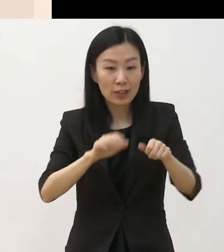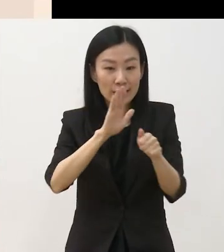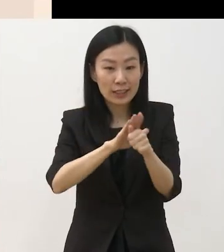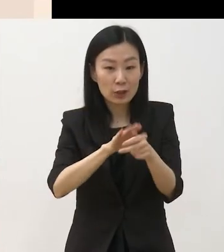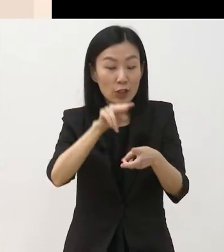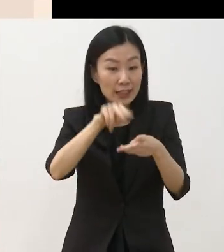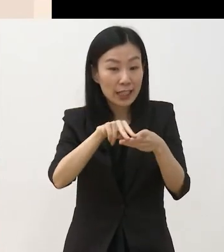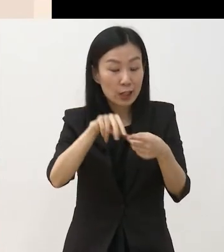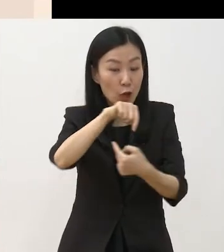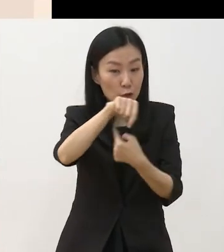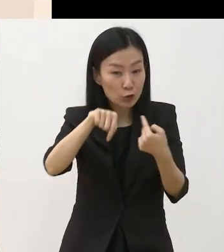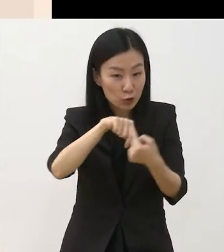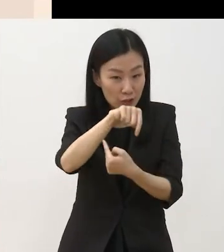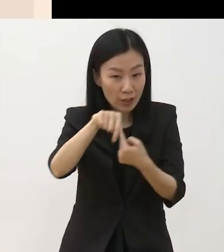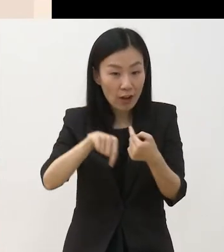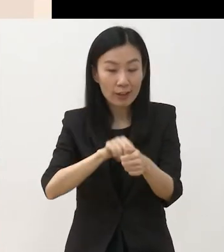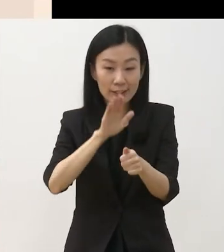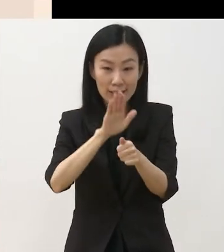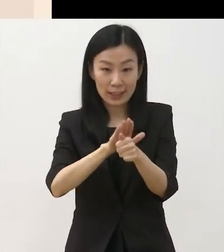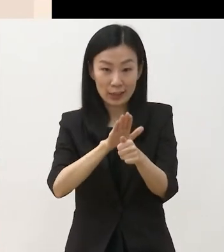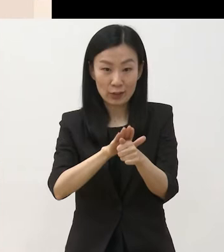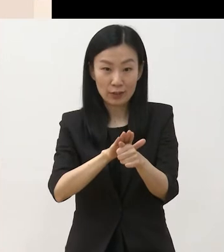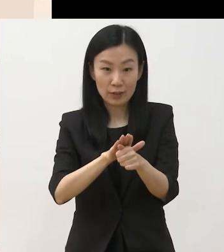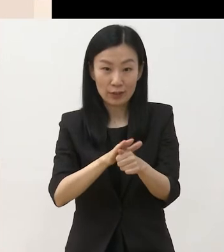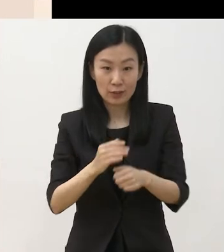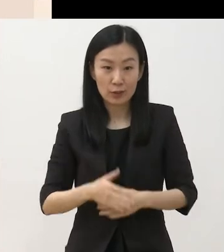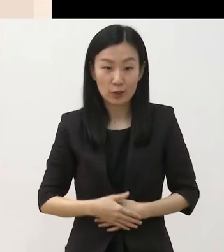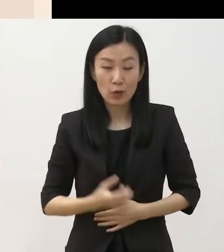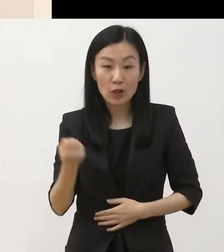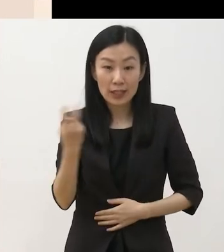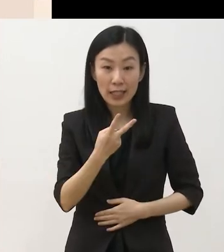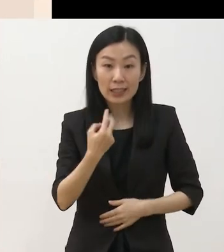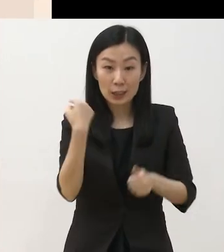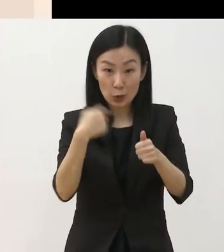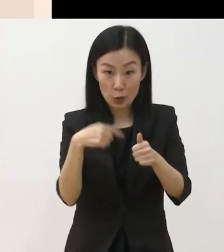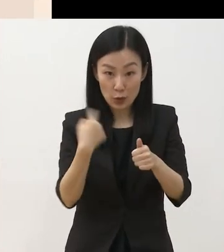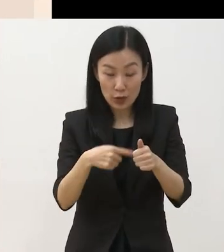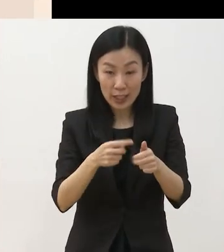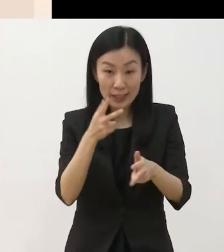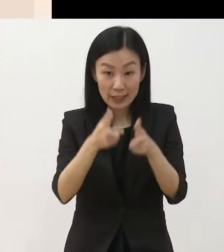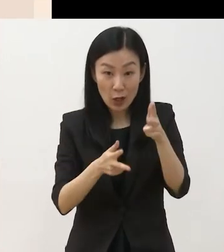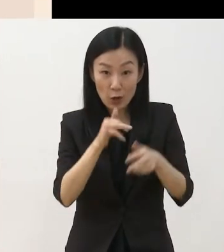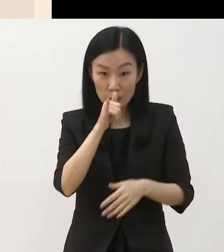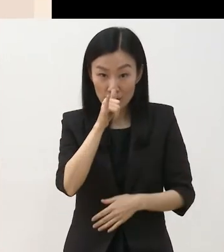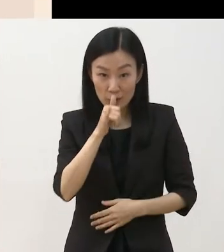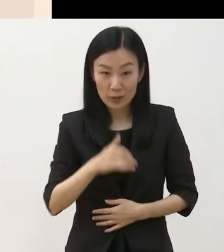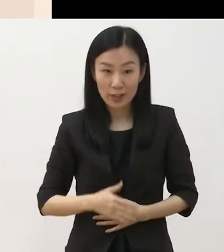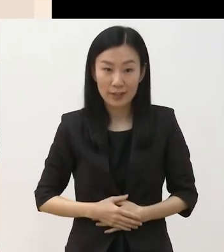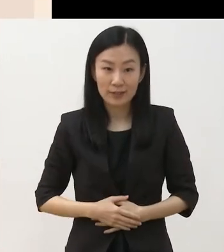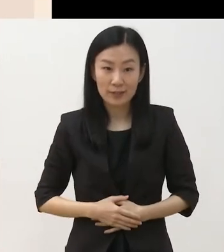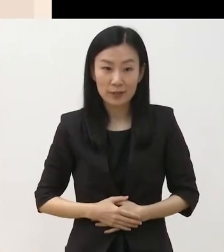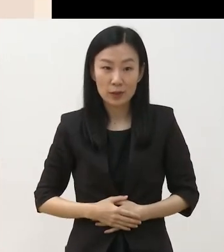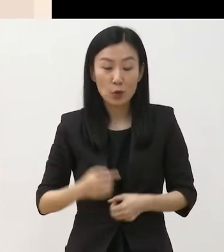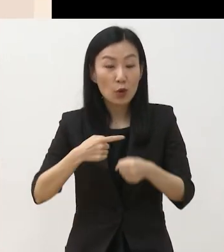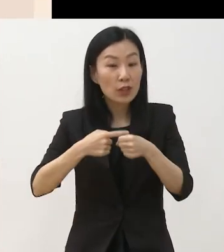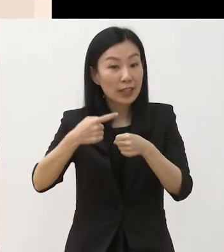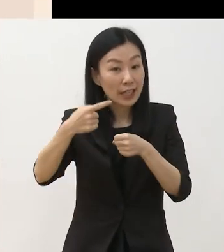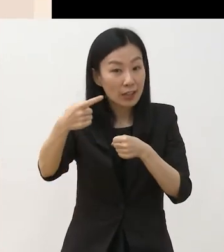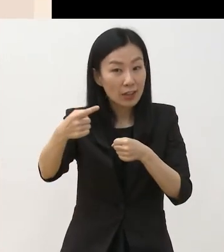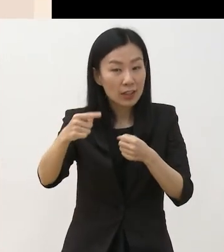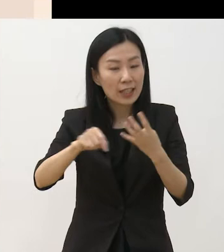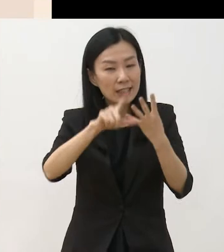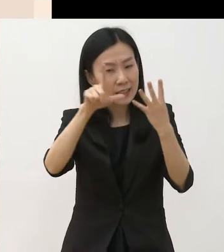외에 직접 예술인들을 위한 재교육 사업을 하고 있고요. 이어서 내년도